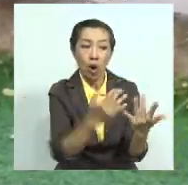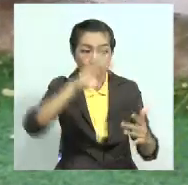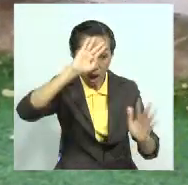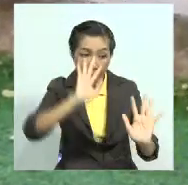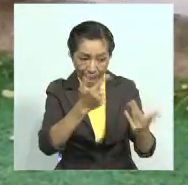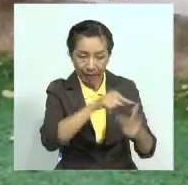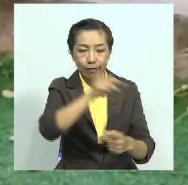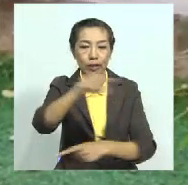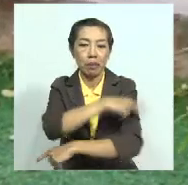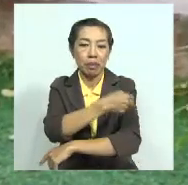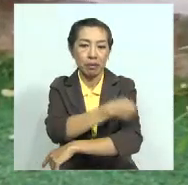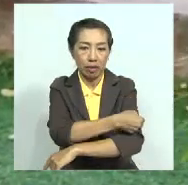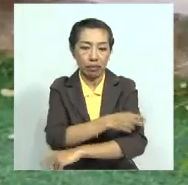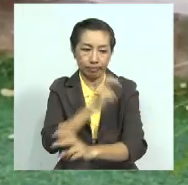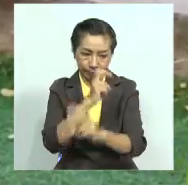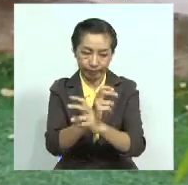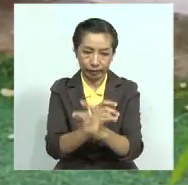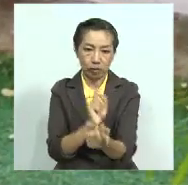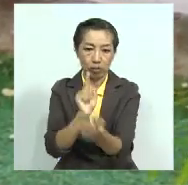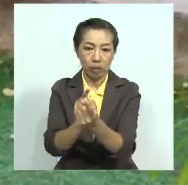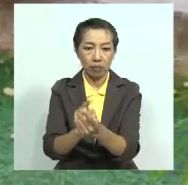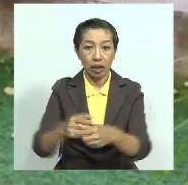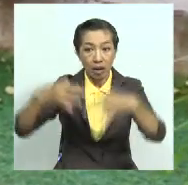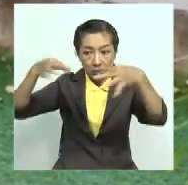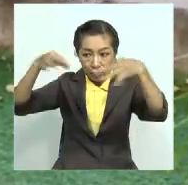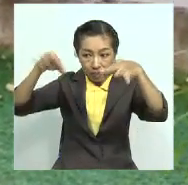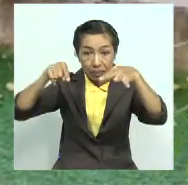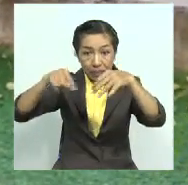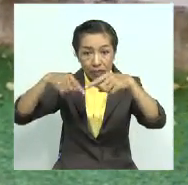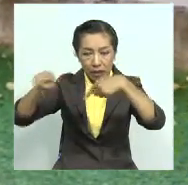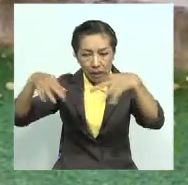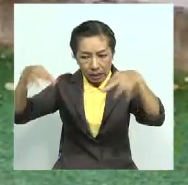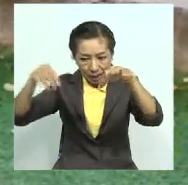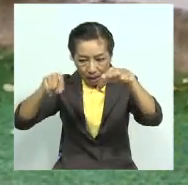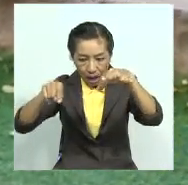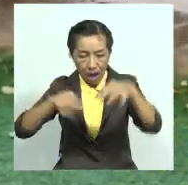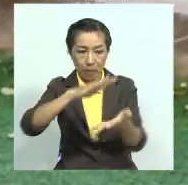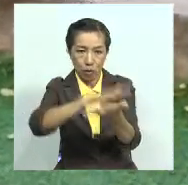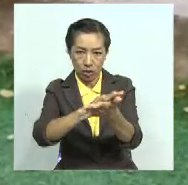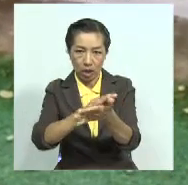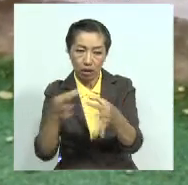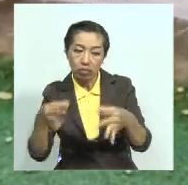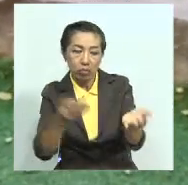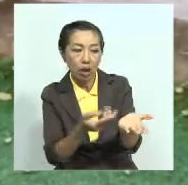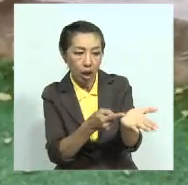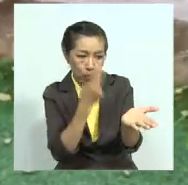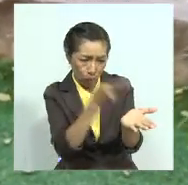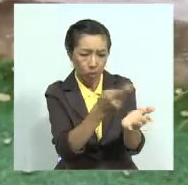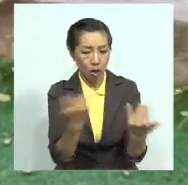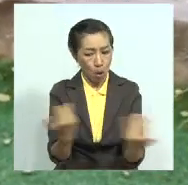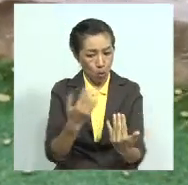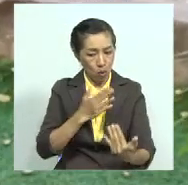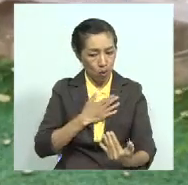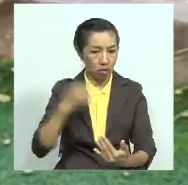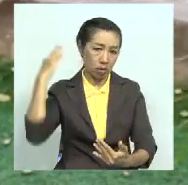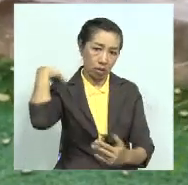อก็เลยบอกว่าให้ถ่ายภาพเอ็กซเรย์ไปแล้วก็ลองไปคุยกับที่โรงเรียนดูว่าตอนนี้น้องกระดูก